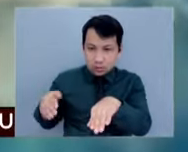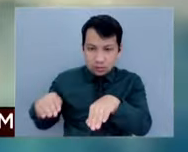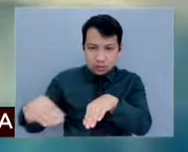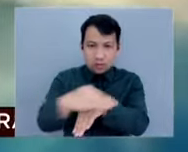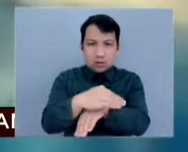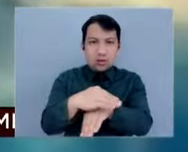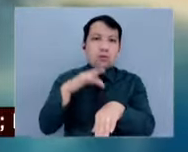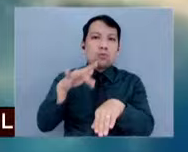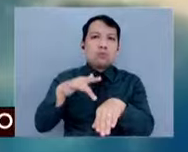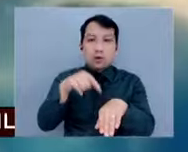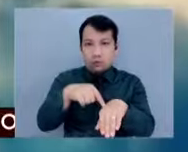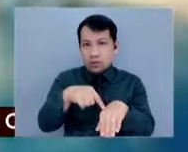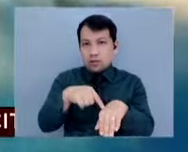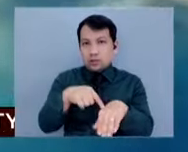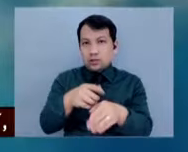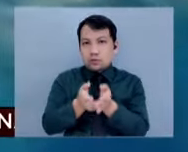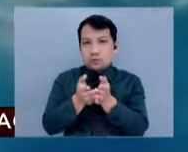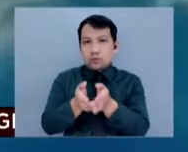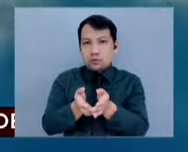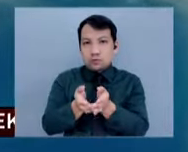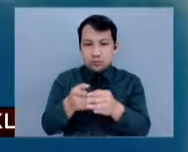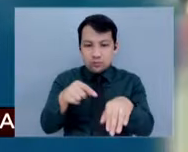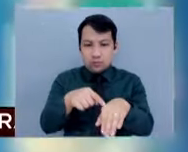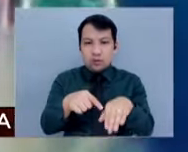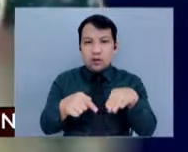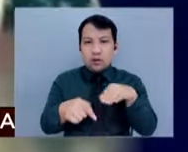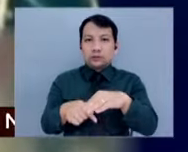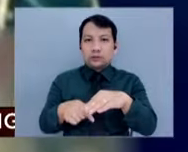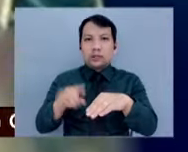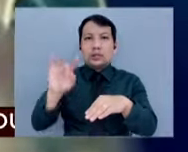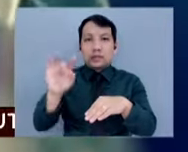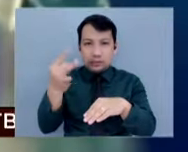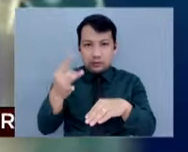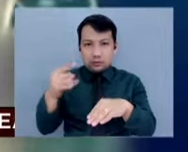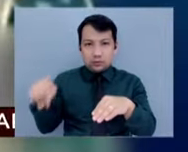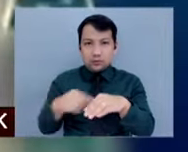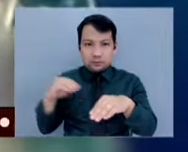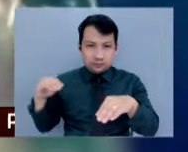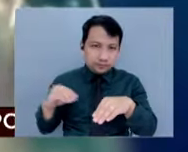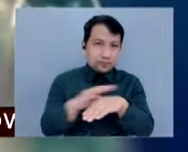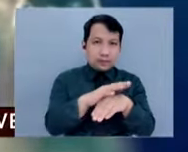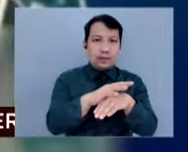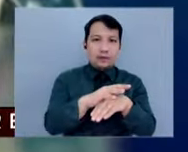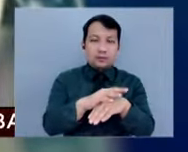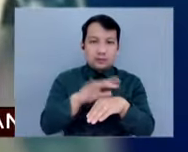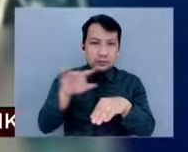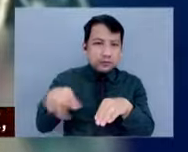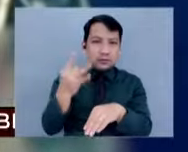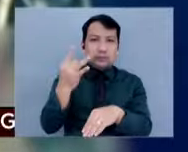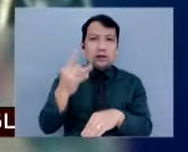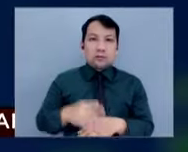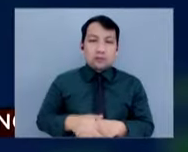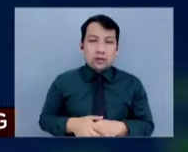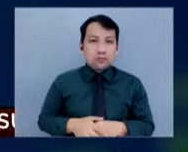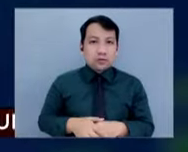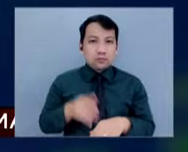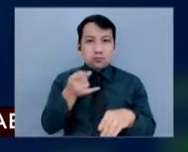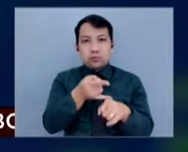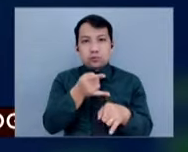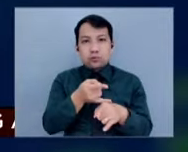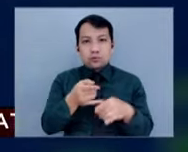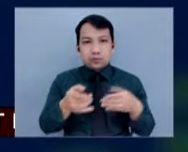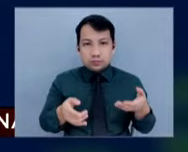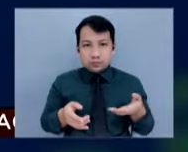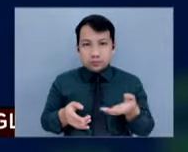ang resupply boat na 8 beses tinamaan ng water cannon. Sa kabila ng pambubuli ng China, sinubukang umusad